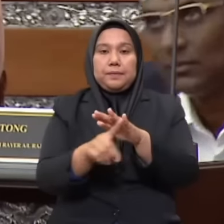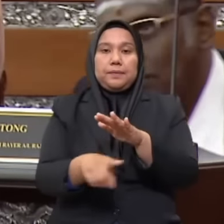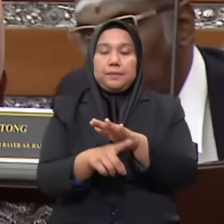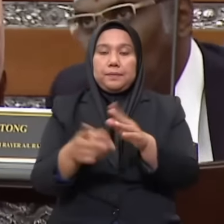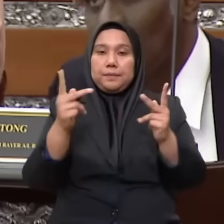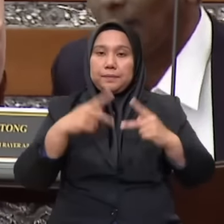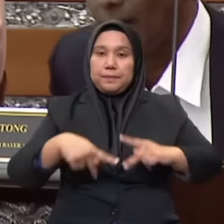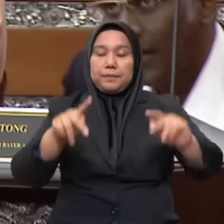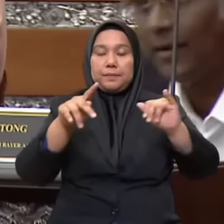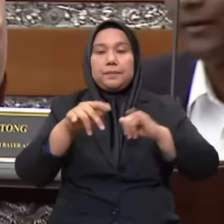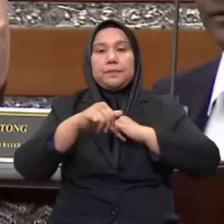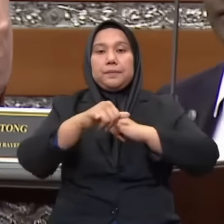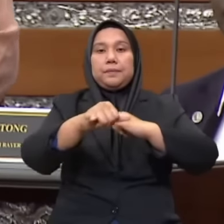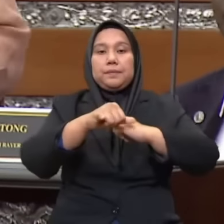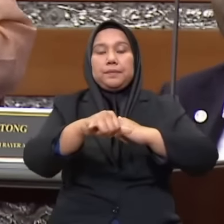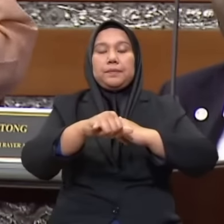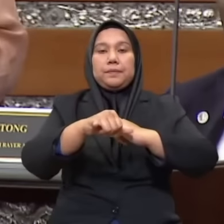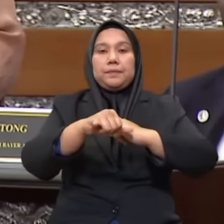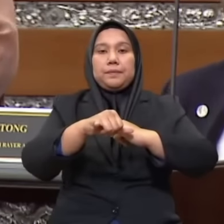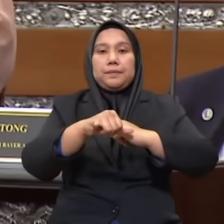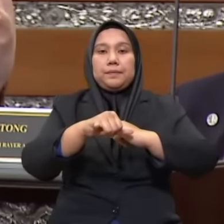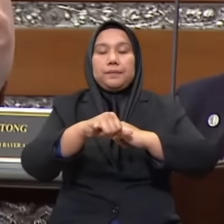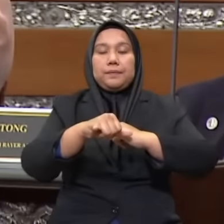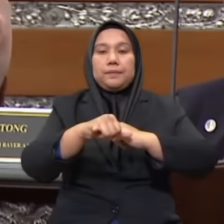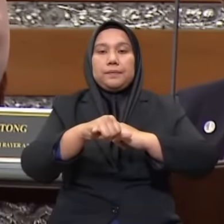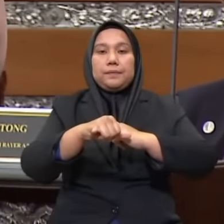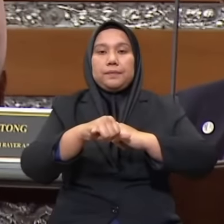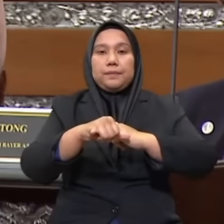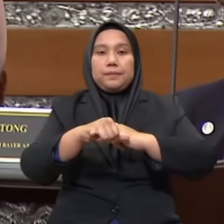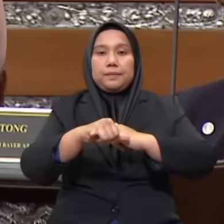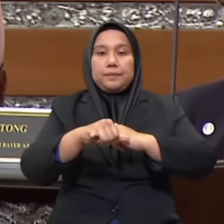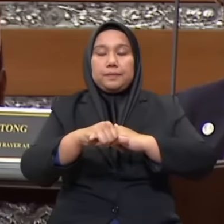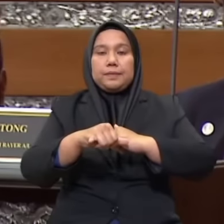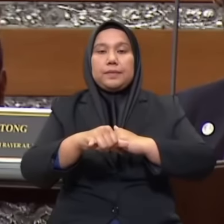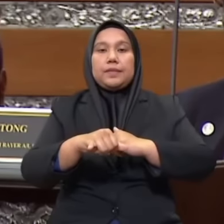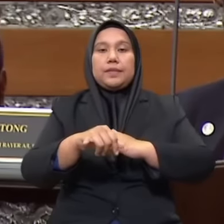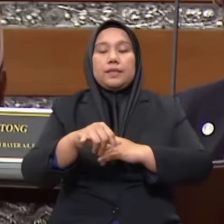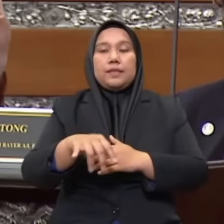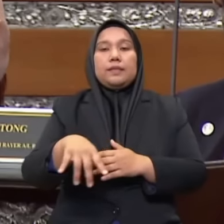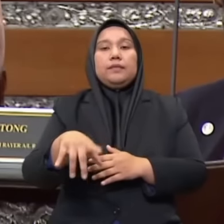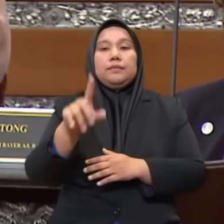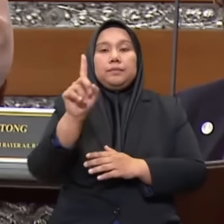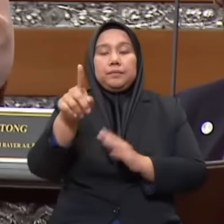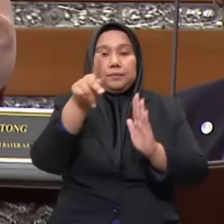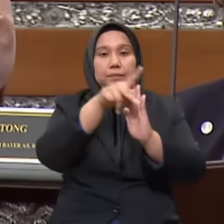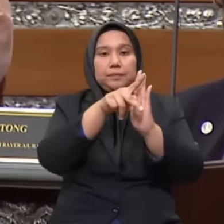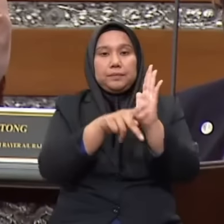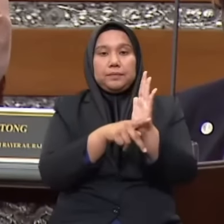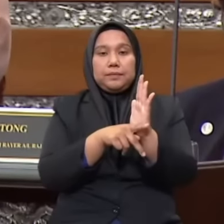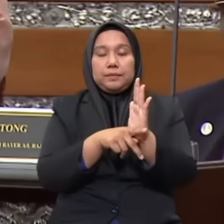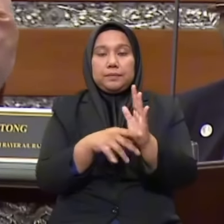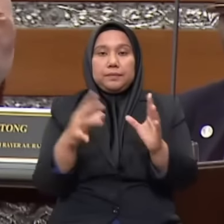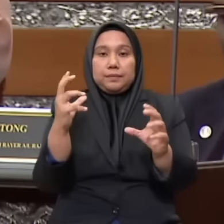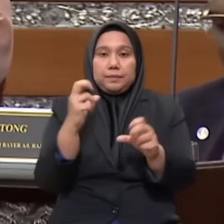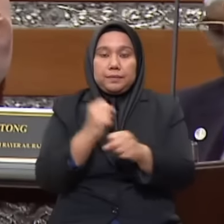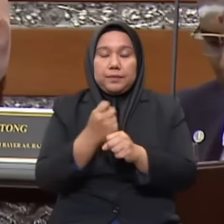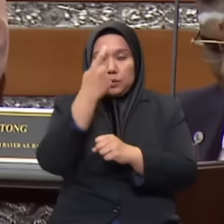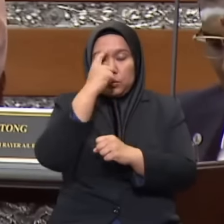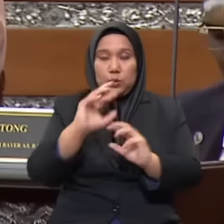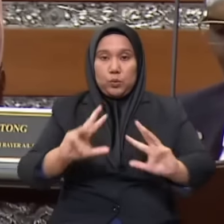peluang saksama dalam kongres tersebut, satu polisi yang progresif. Ringkaskan untuk soalan.